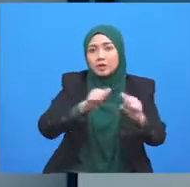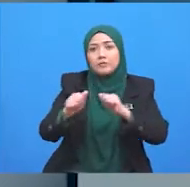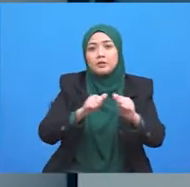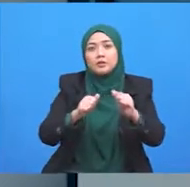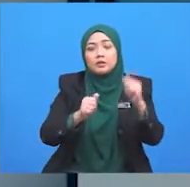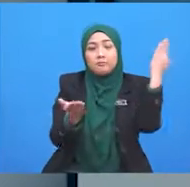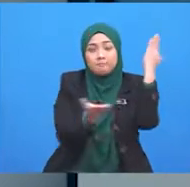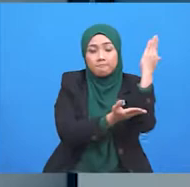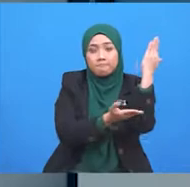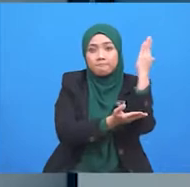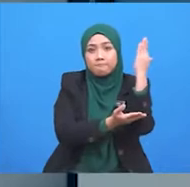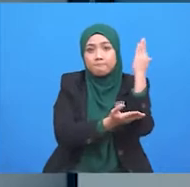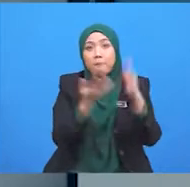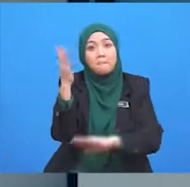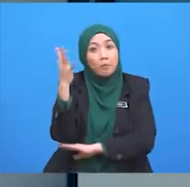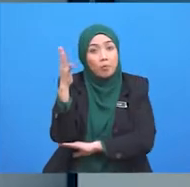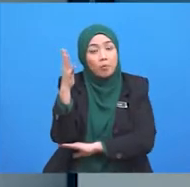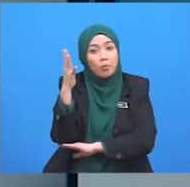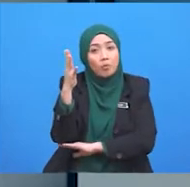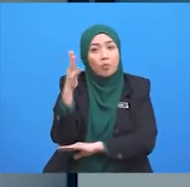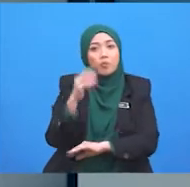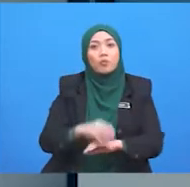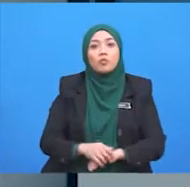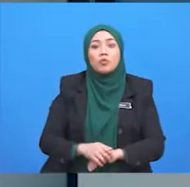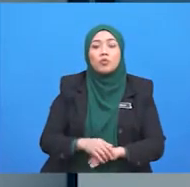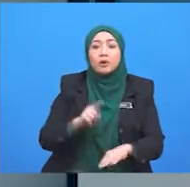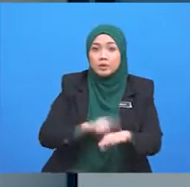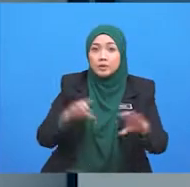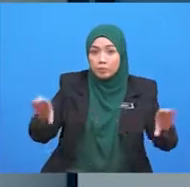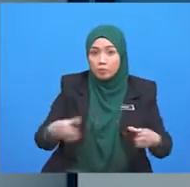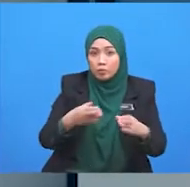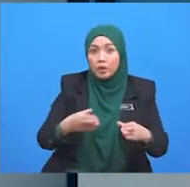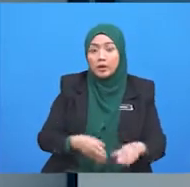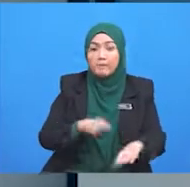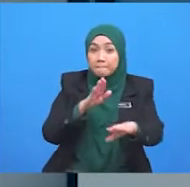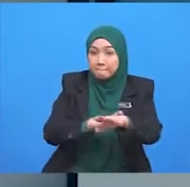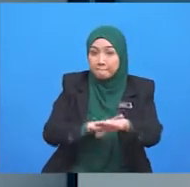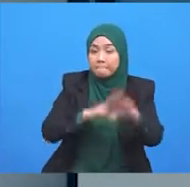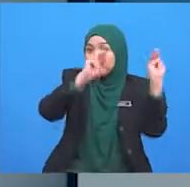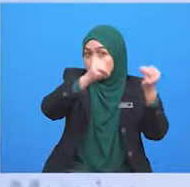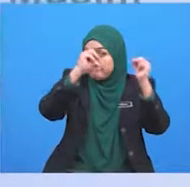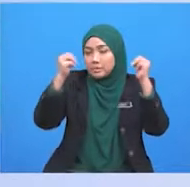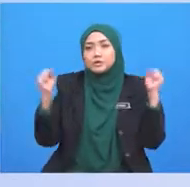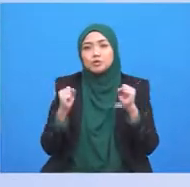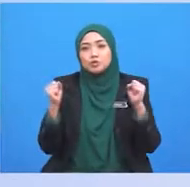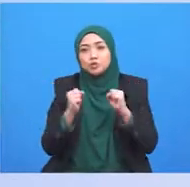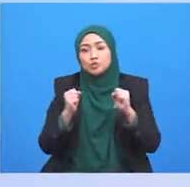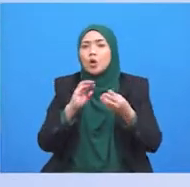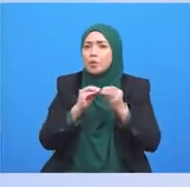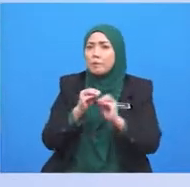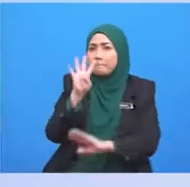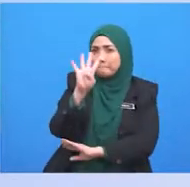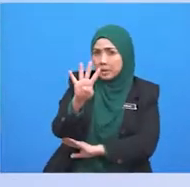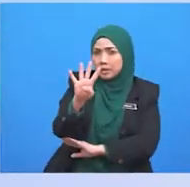aktiviti pembalakan hutan tikus di Kanada dijalankan pada musim sejuk. Kesan